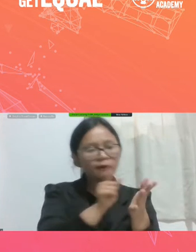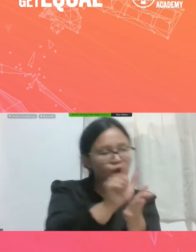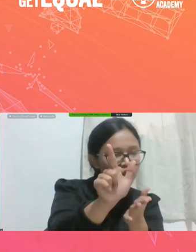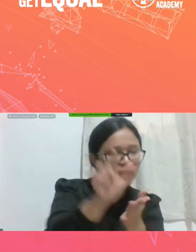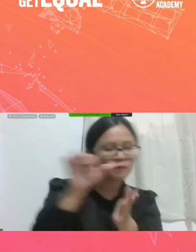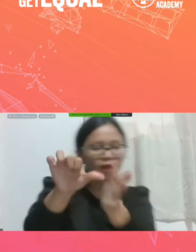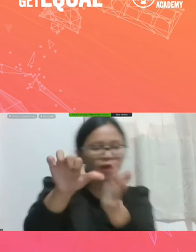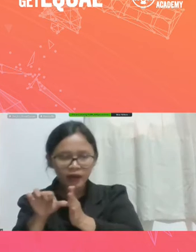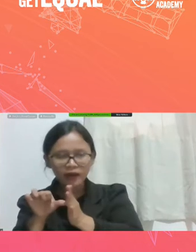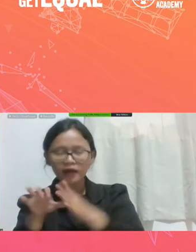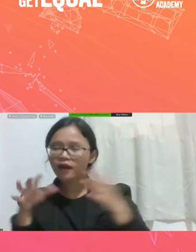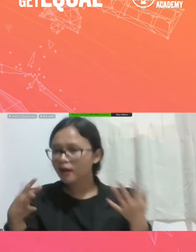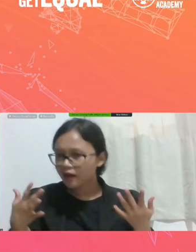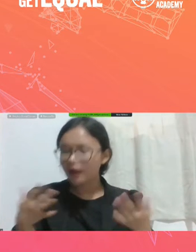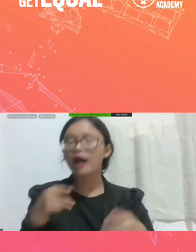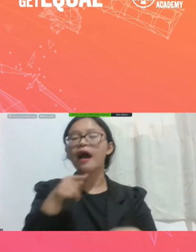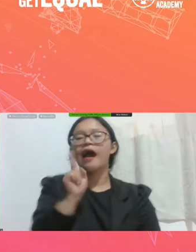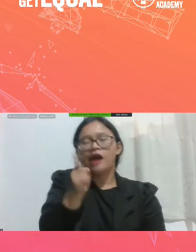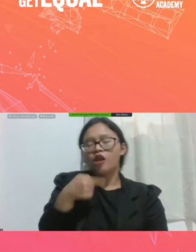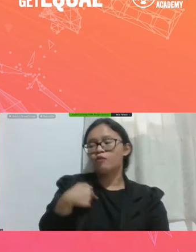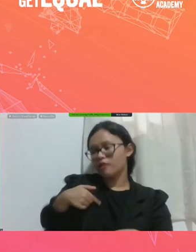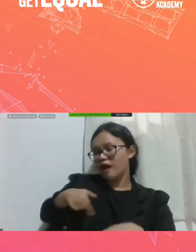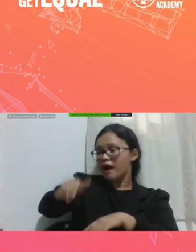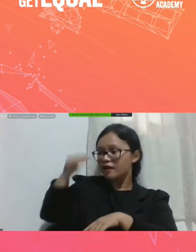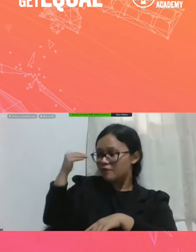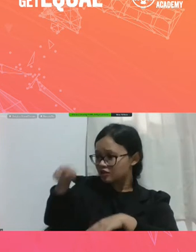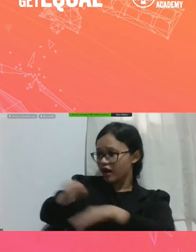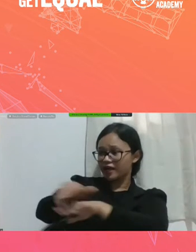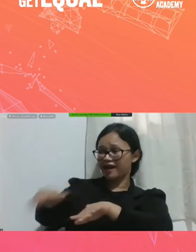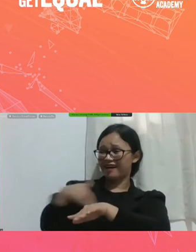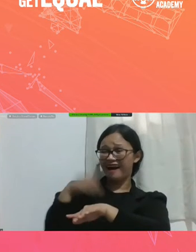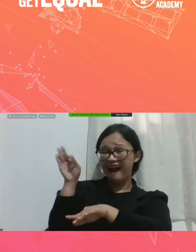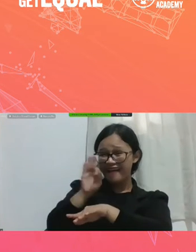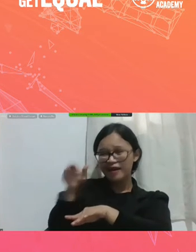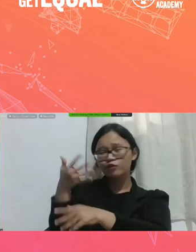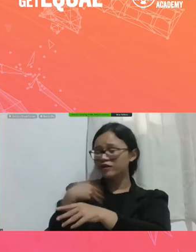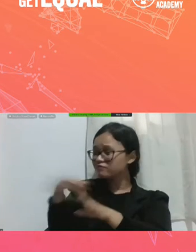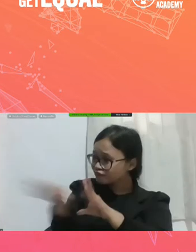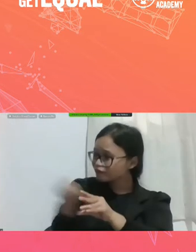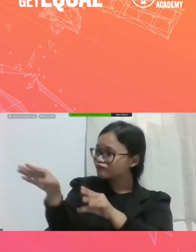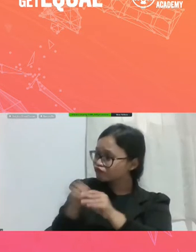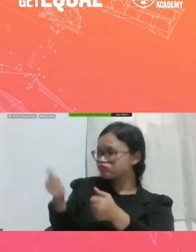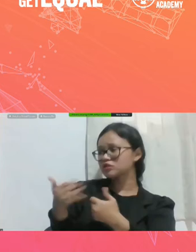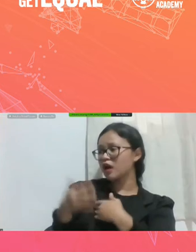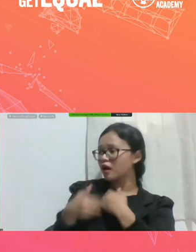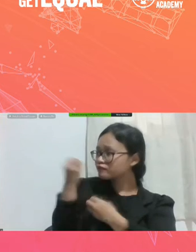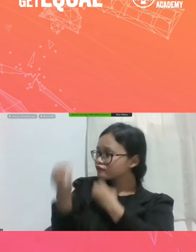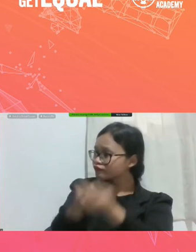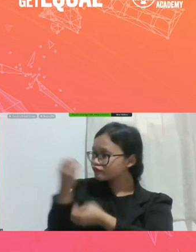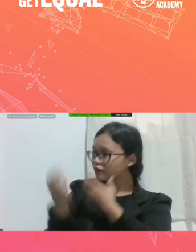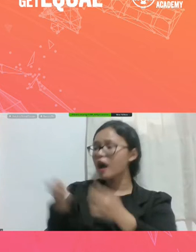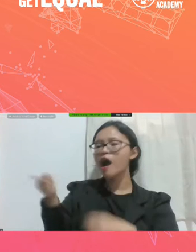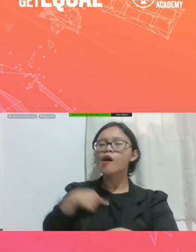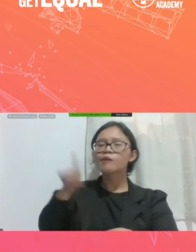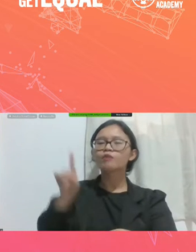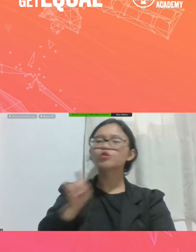Dan kalaupun belum ada, mungkin anak dan kaum muda bisa dilibatkan untuk memberikan masukan ke pemerintah, ke perusahaan media, penegak hukum, bagaimana